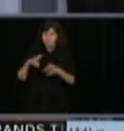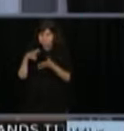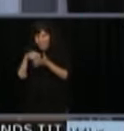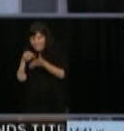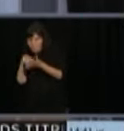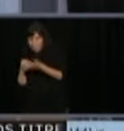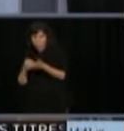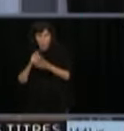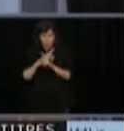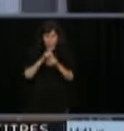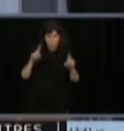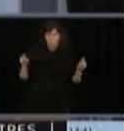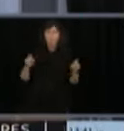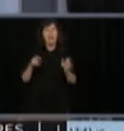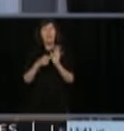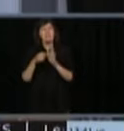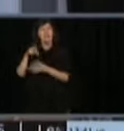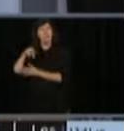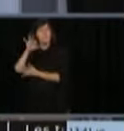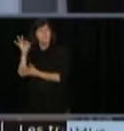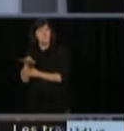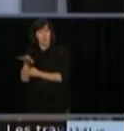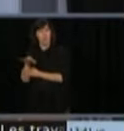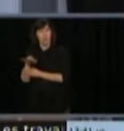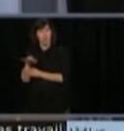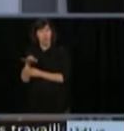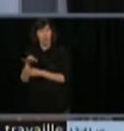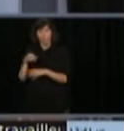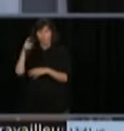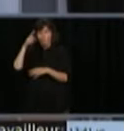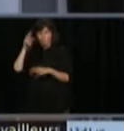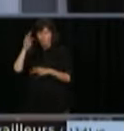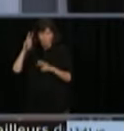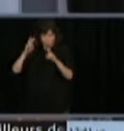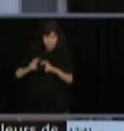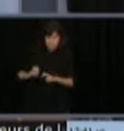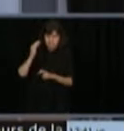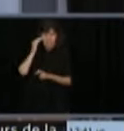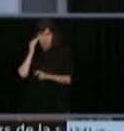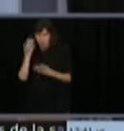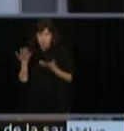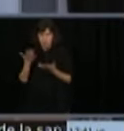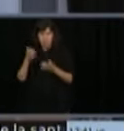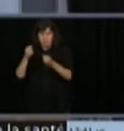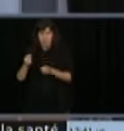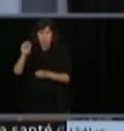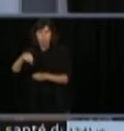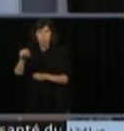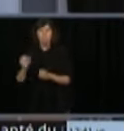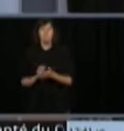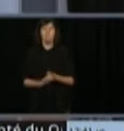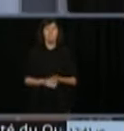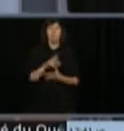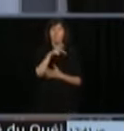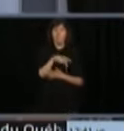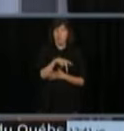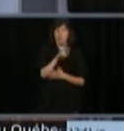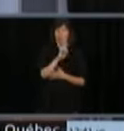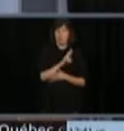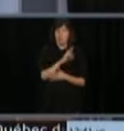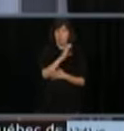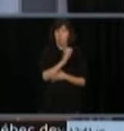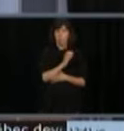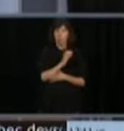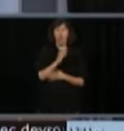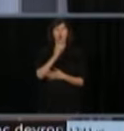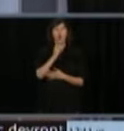notamment, au FDA. On surveille ça de très près. Philippe Rodrigue Comeau, Cogeco Nouvelle. Bonjour, messieurs. Petite question en